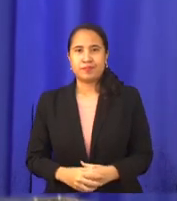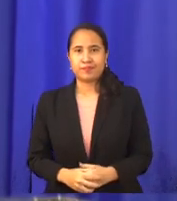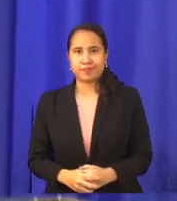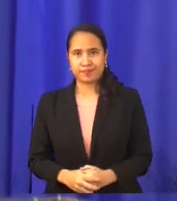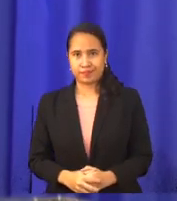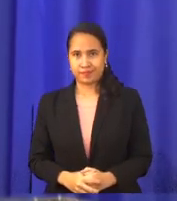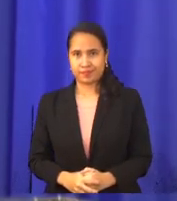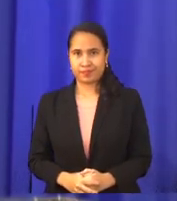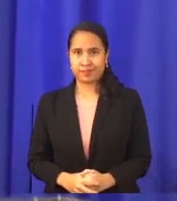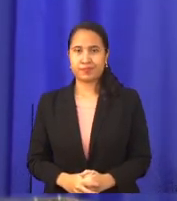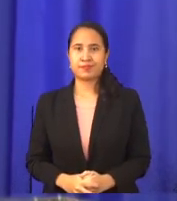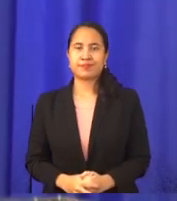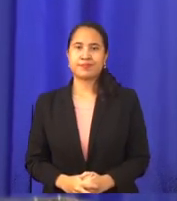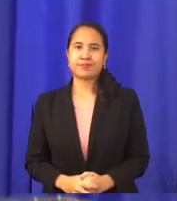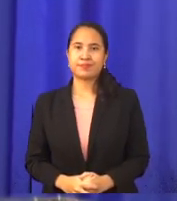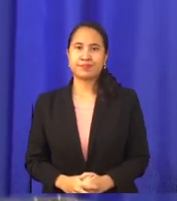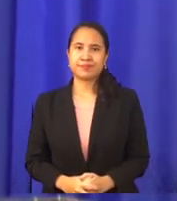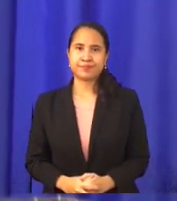beeld.